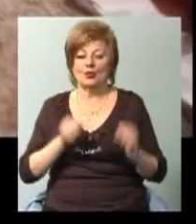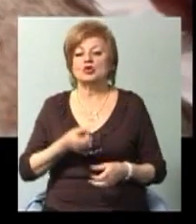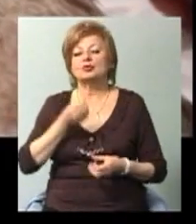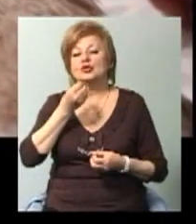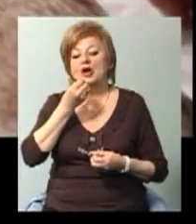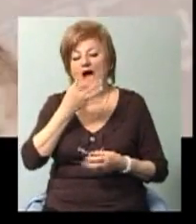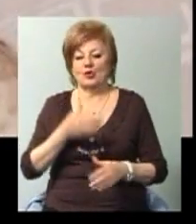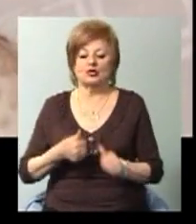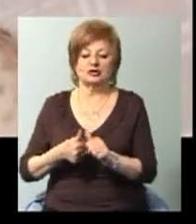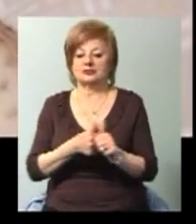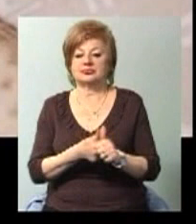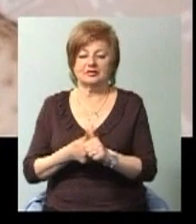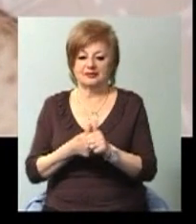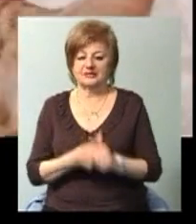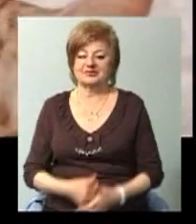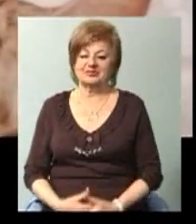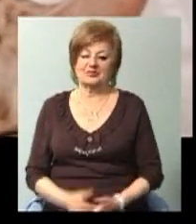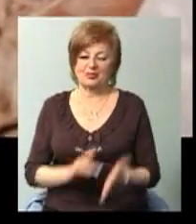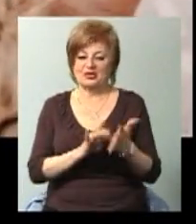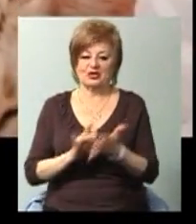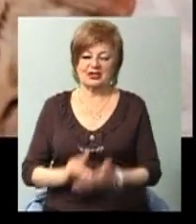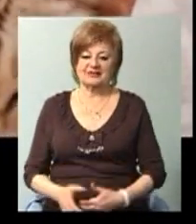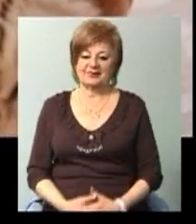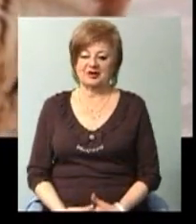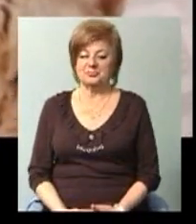гарним супутником в мандрівках.